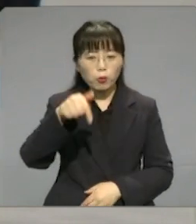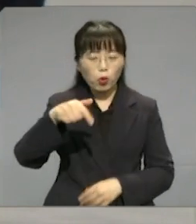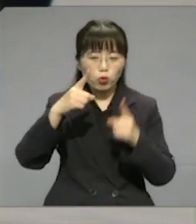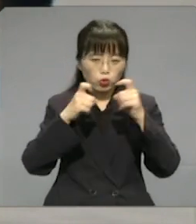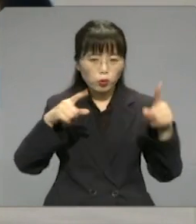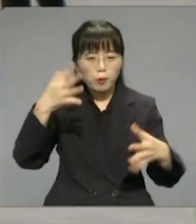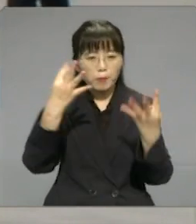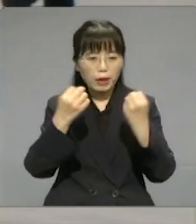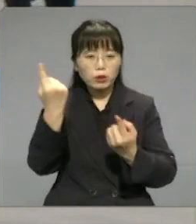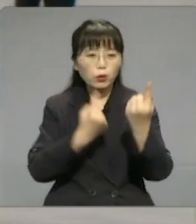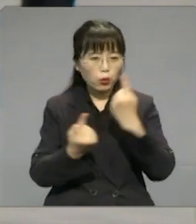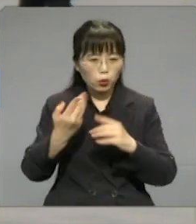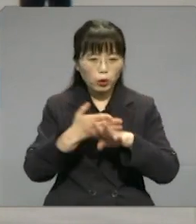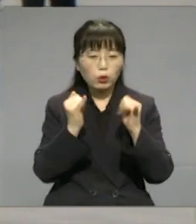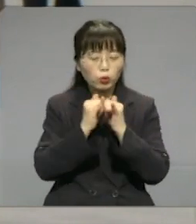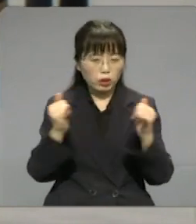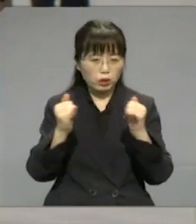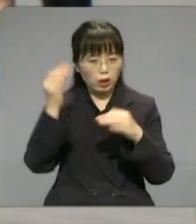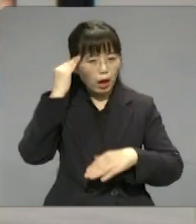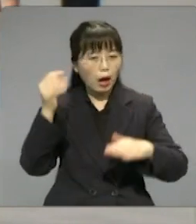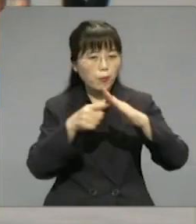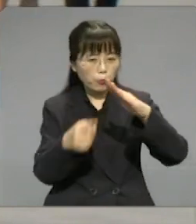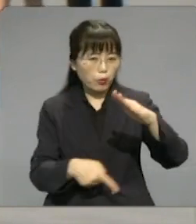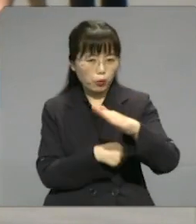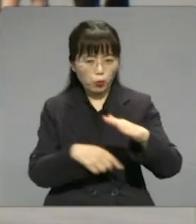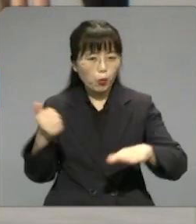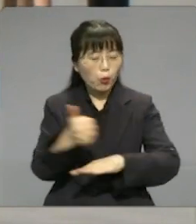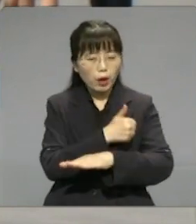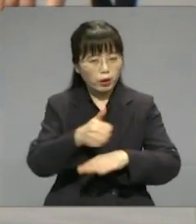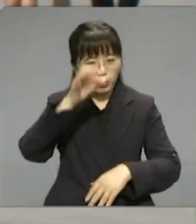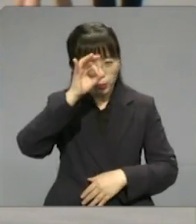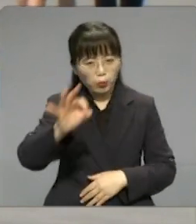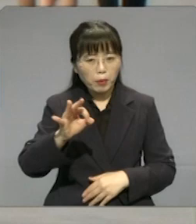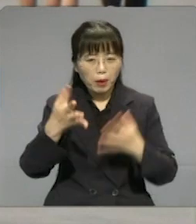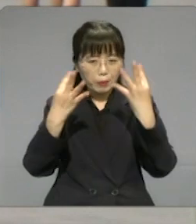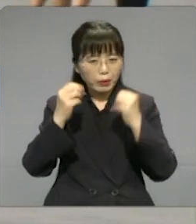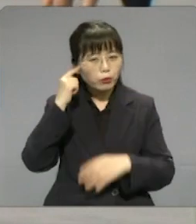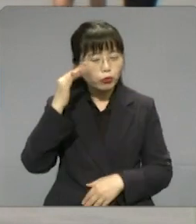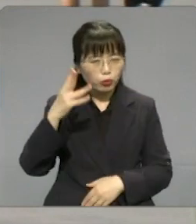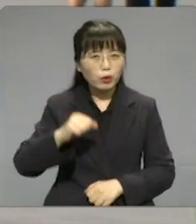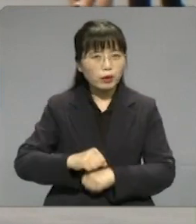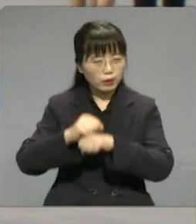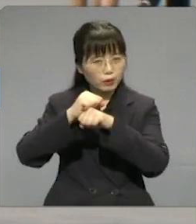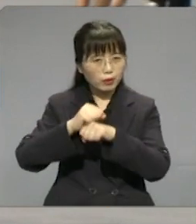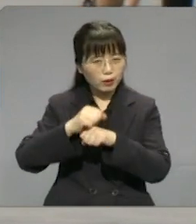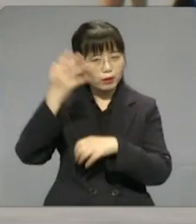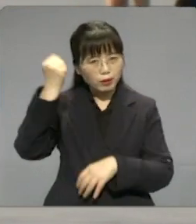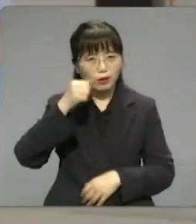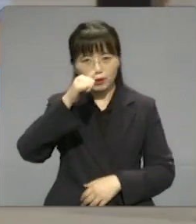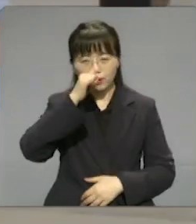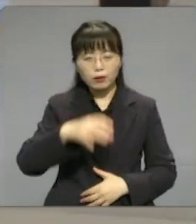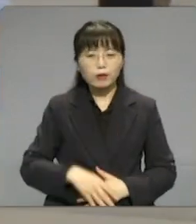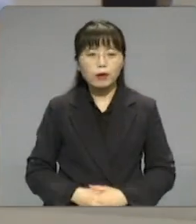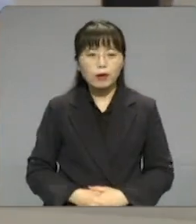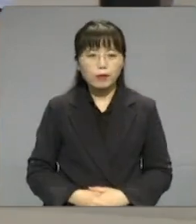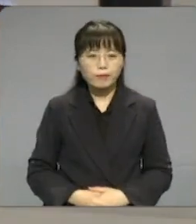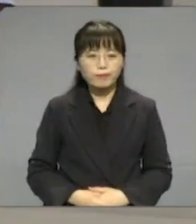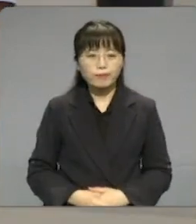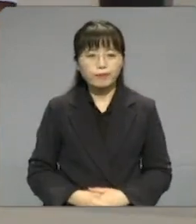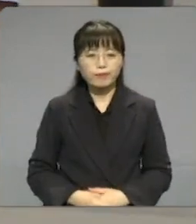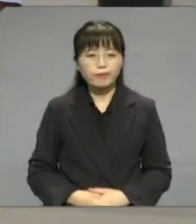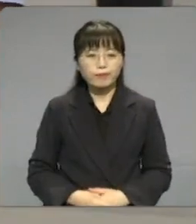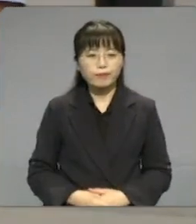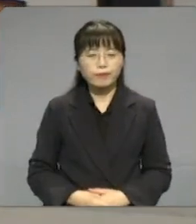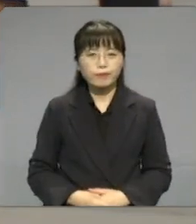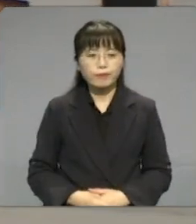많이 오고, 특히 외국인분들이 한복을 입고 왔다 갔다 하면서 많은 추억 쌓는 게 제일 인상 깊어. Biggest landmark